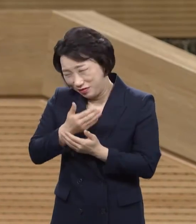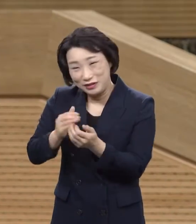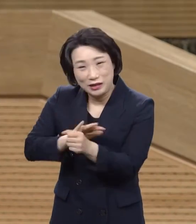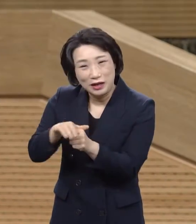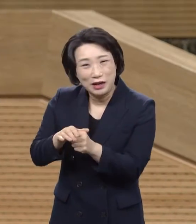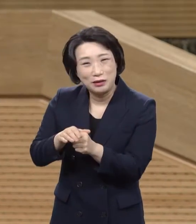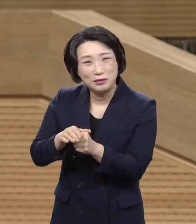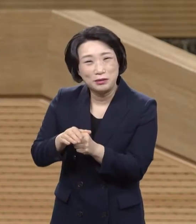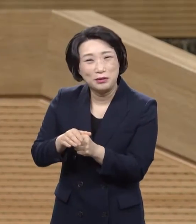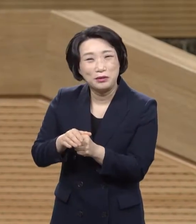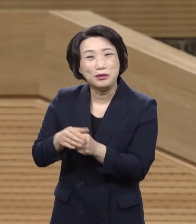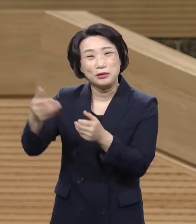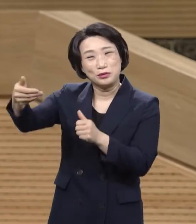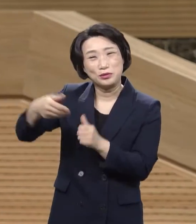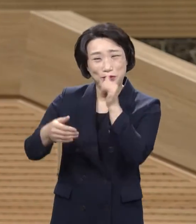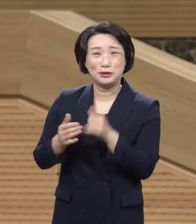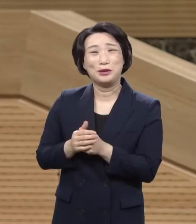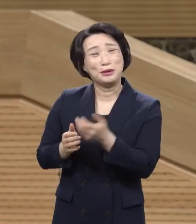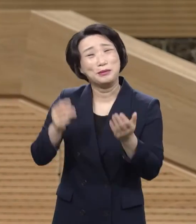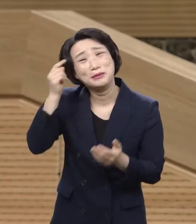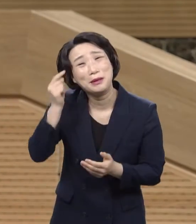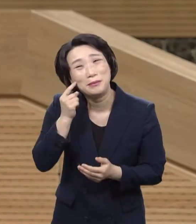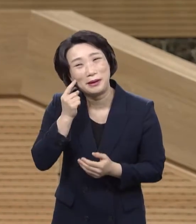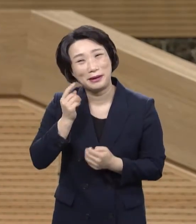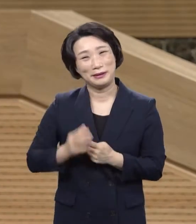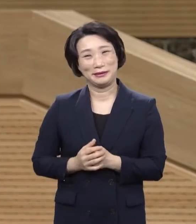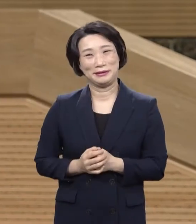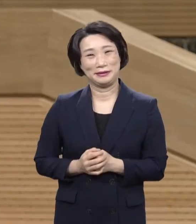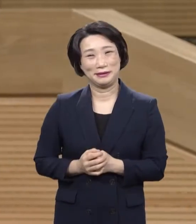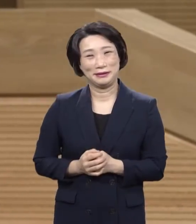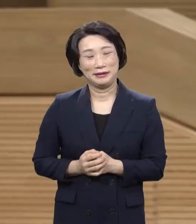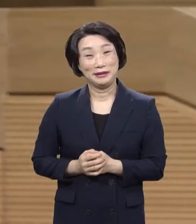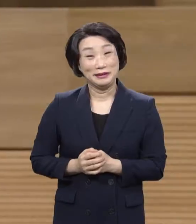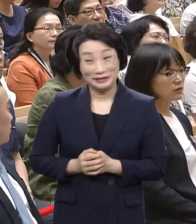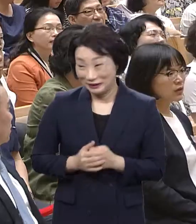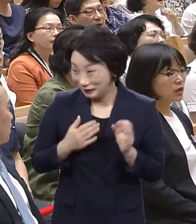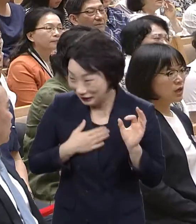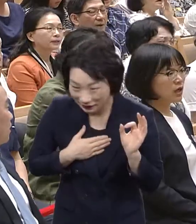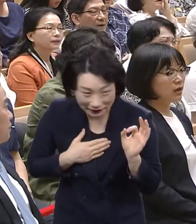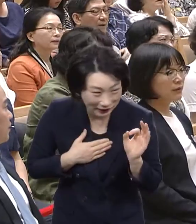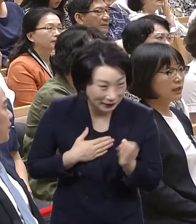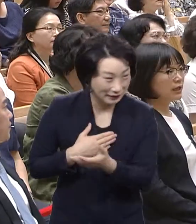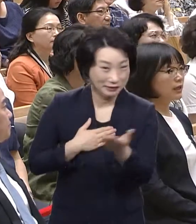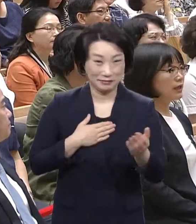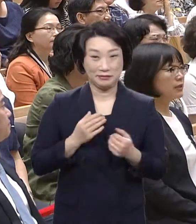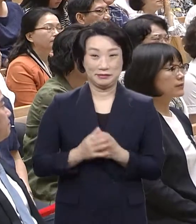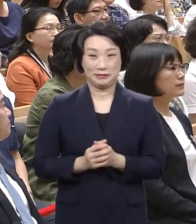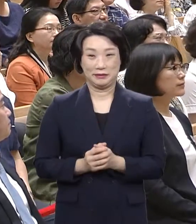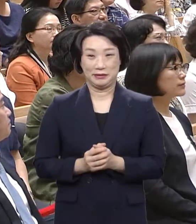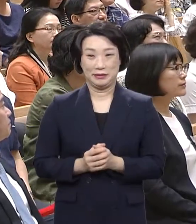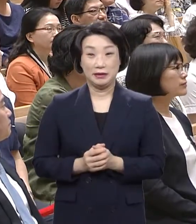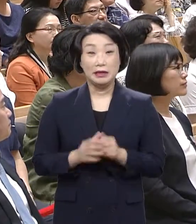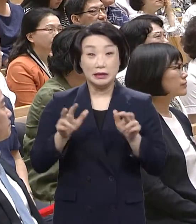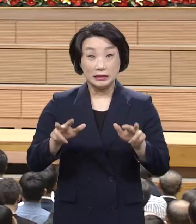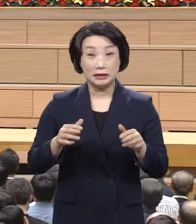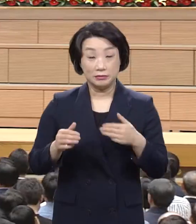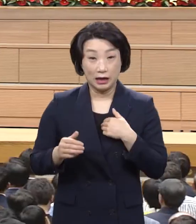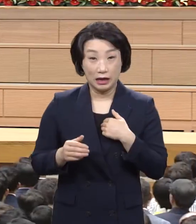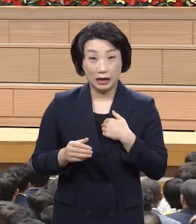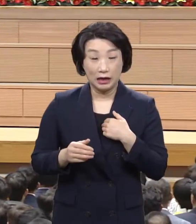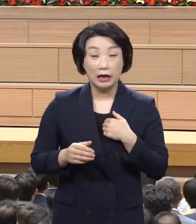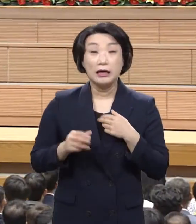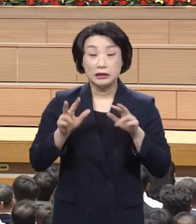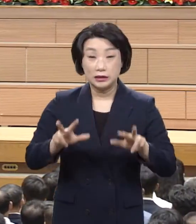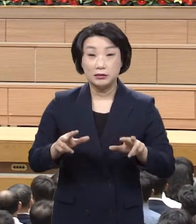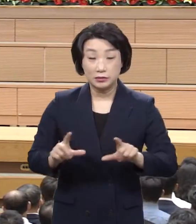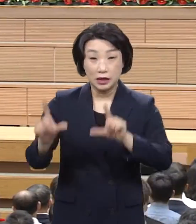사랑으로 와닿는가 한번 생각해 봐라고 말이에요. 이해가 됩니까? 예. 이게 지금 내가 살고